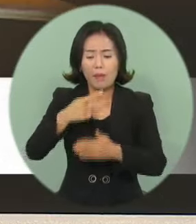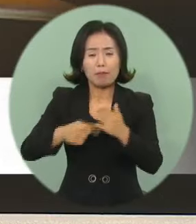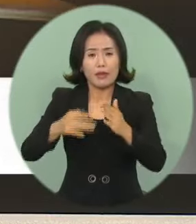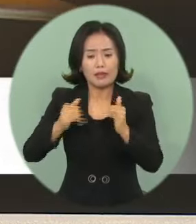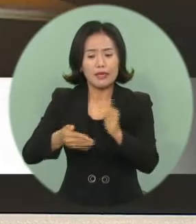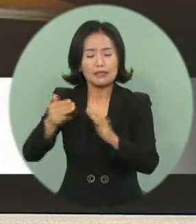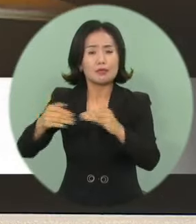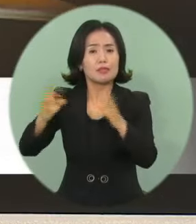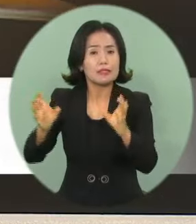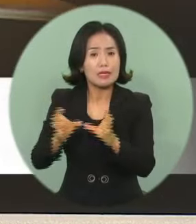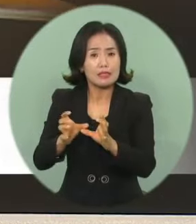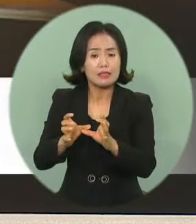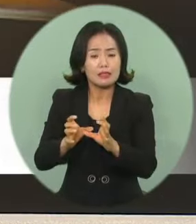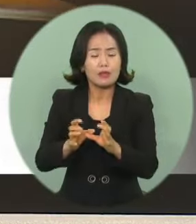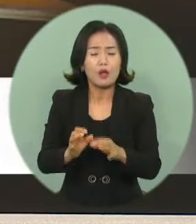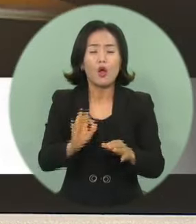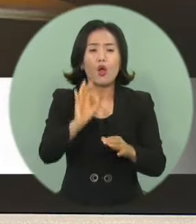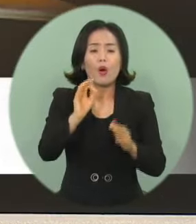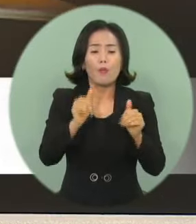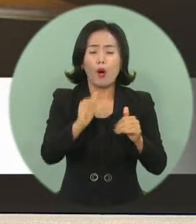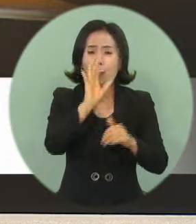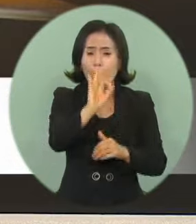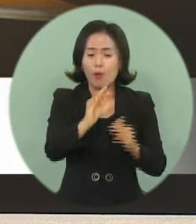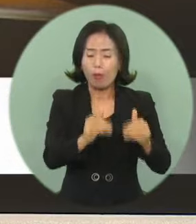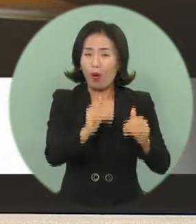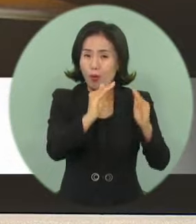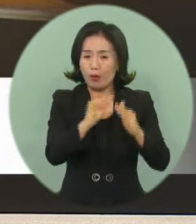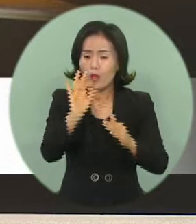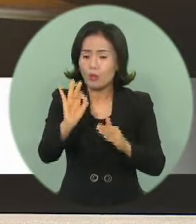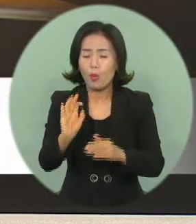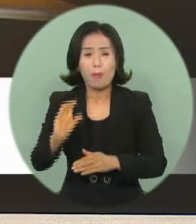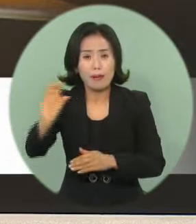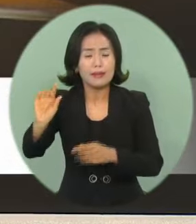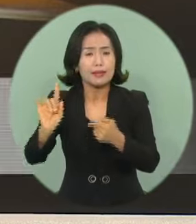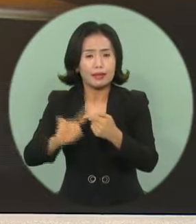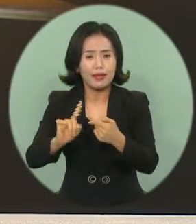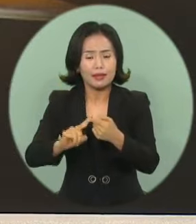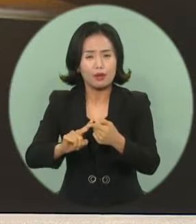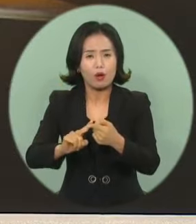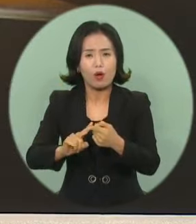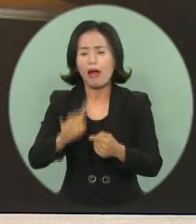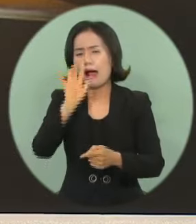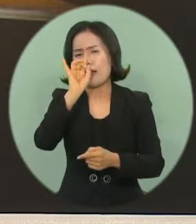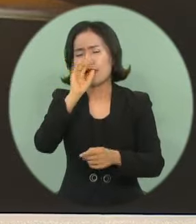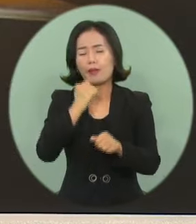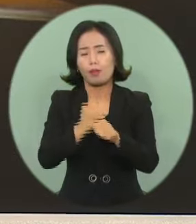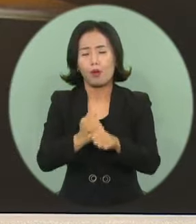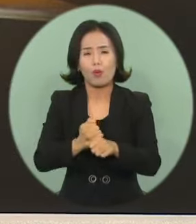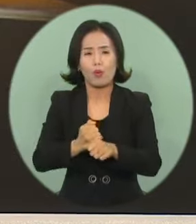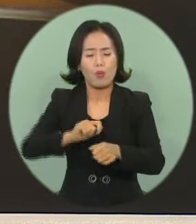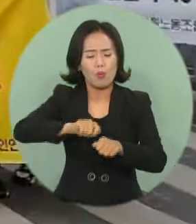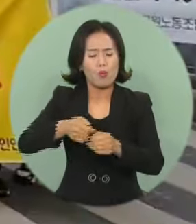측과 시민단체는 공탁이 감형 이유가 돼선 안 된다며 엄벌을 호소하고 있습니다. 김단비 기자입니다.